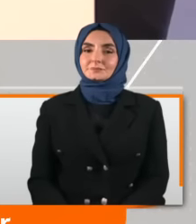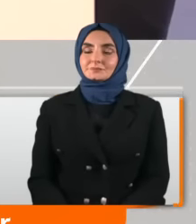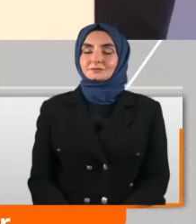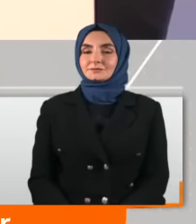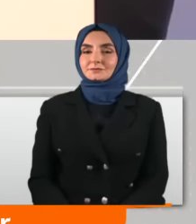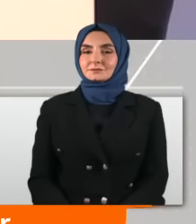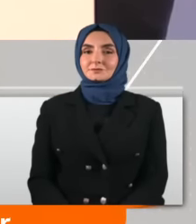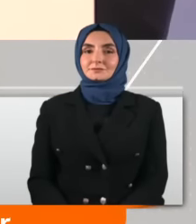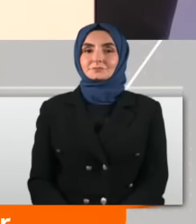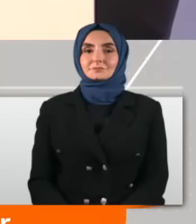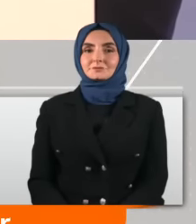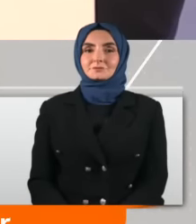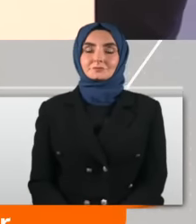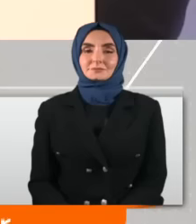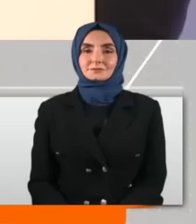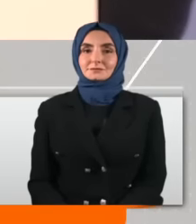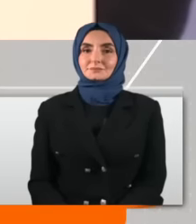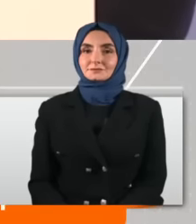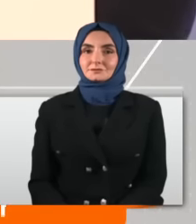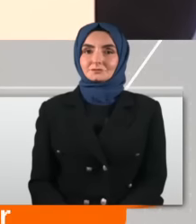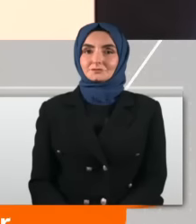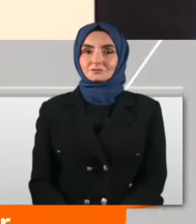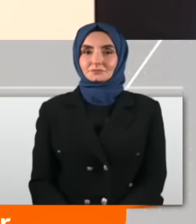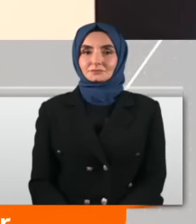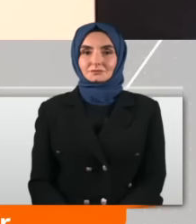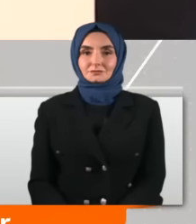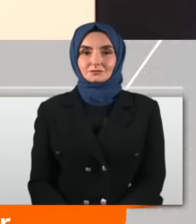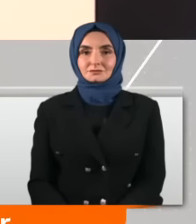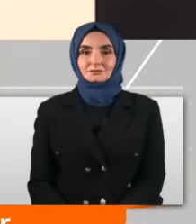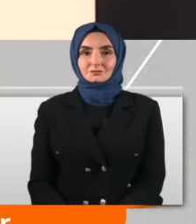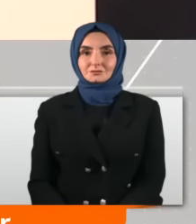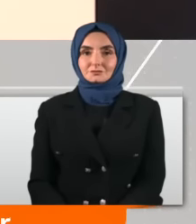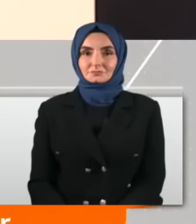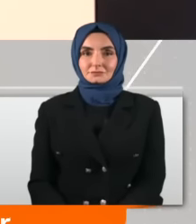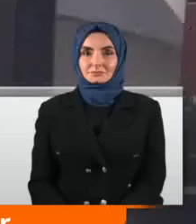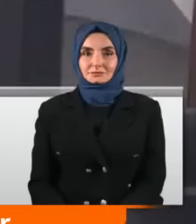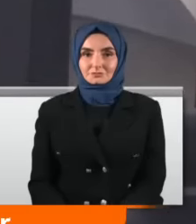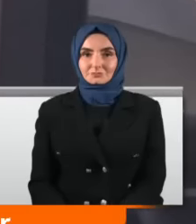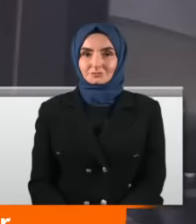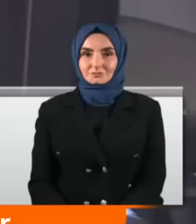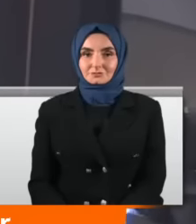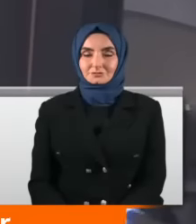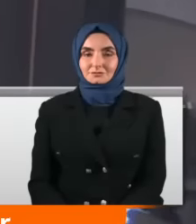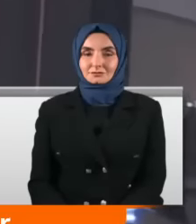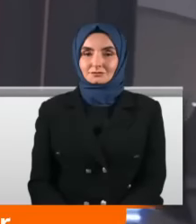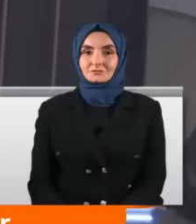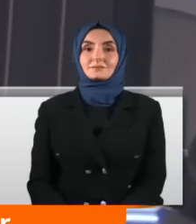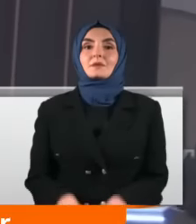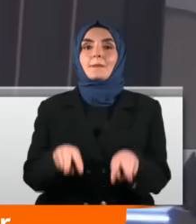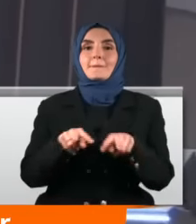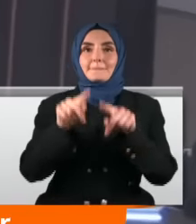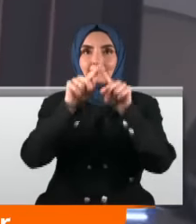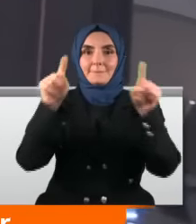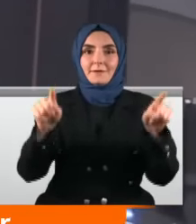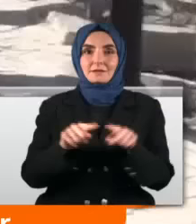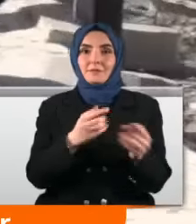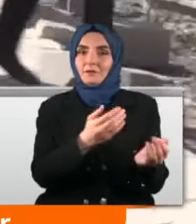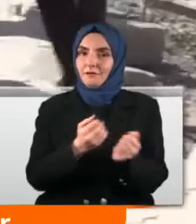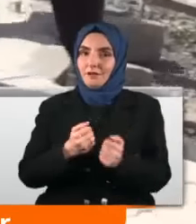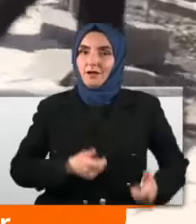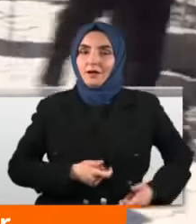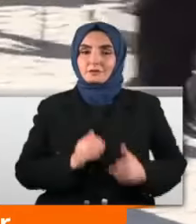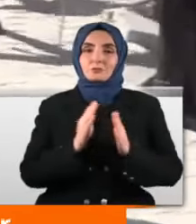şahsızla heyetimle beraber şöyle bir Hatay ziyareti yapacağız. Mazbatasını alan Hatay Büyükşehir Belediye